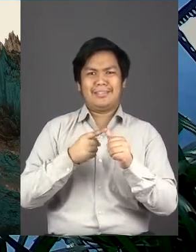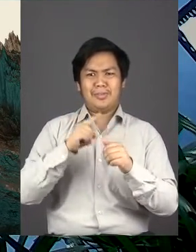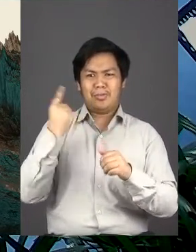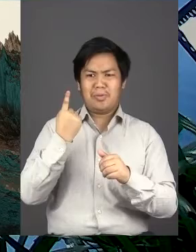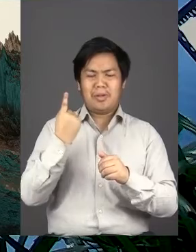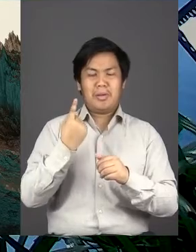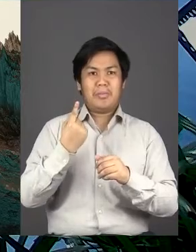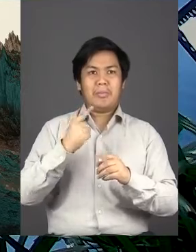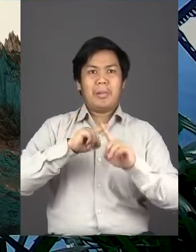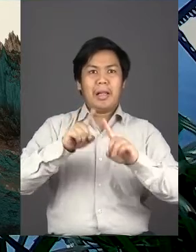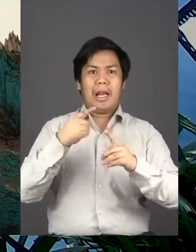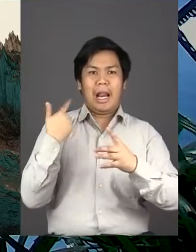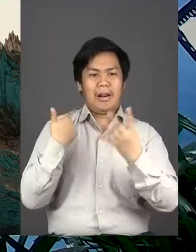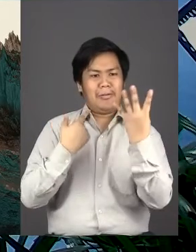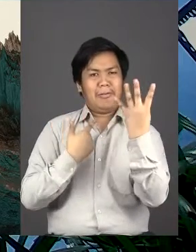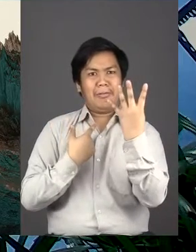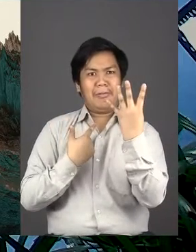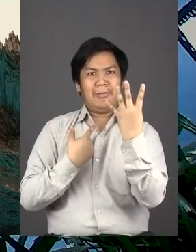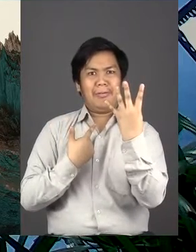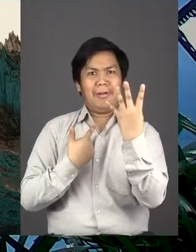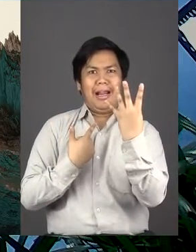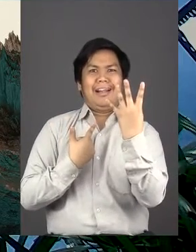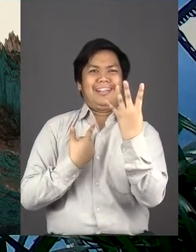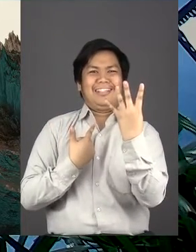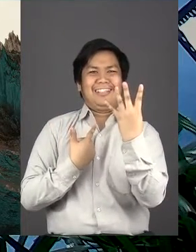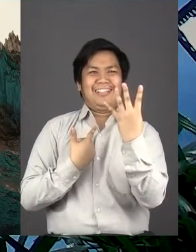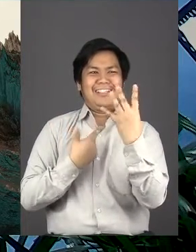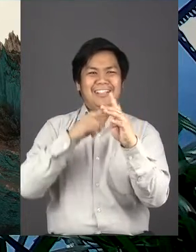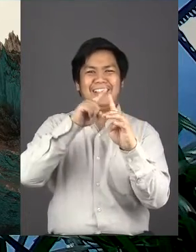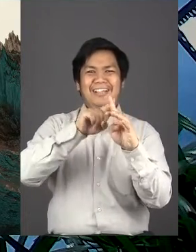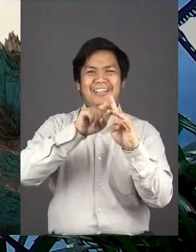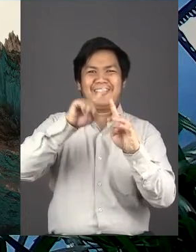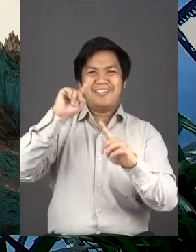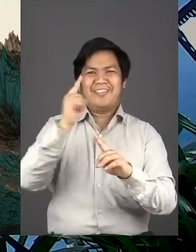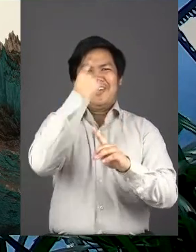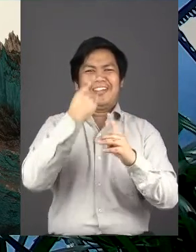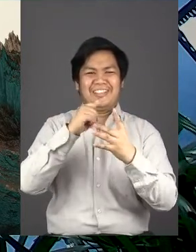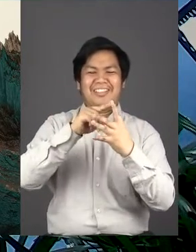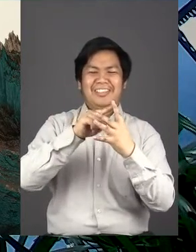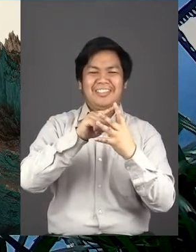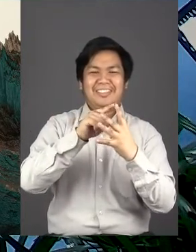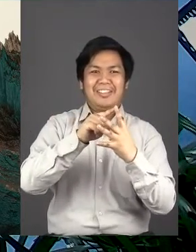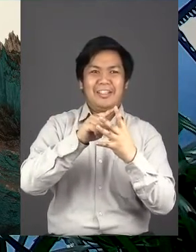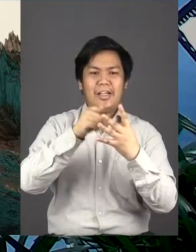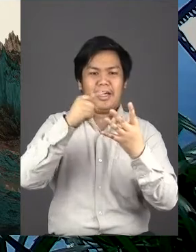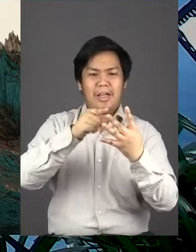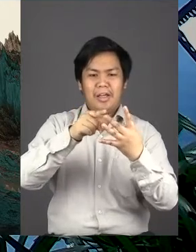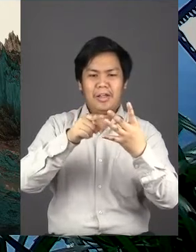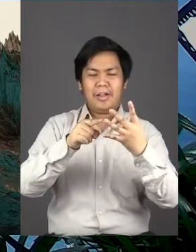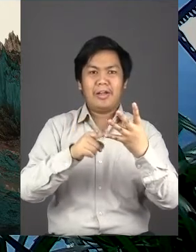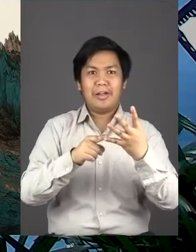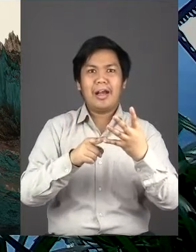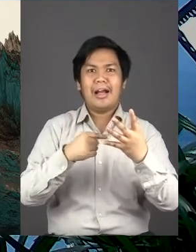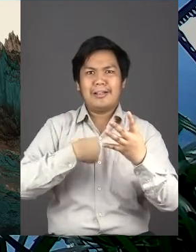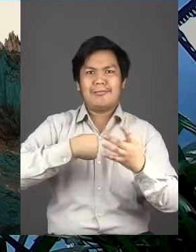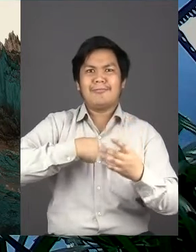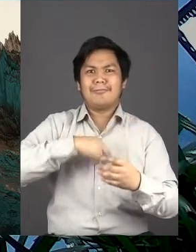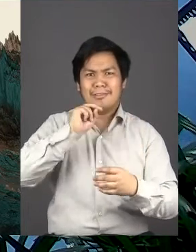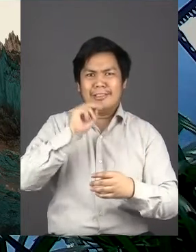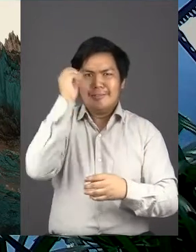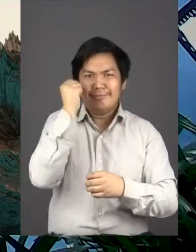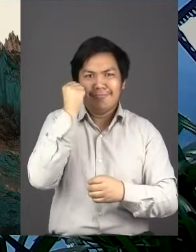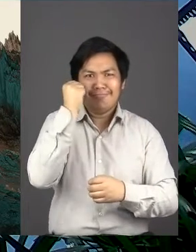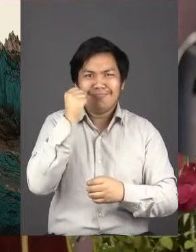Pastor? 4 po no? So, sige po, bibilisan natin ng